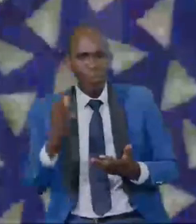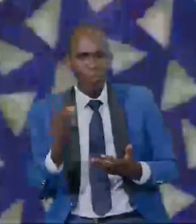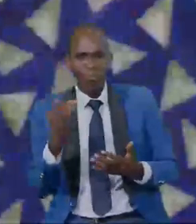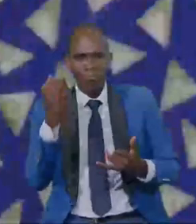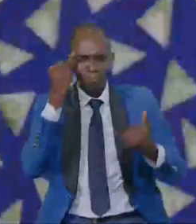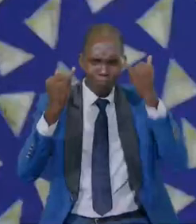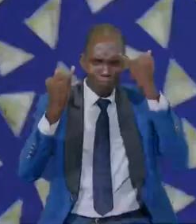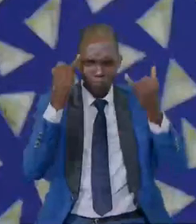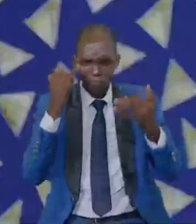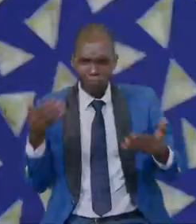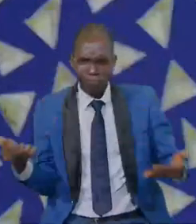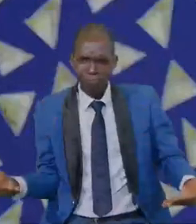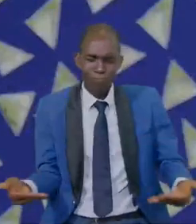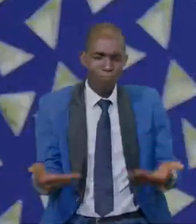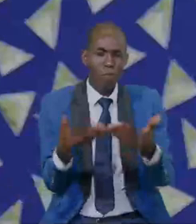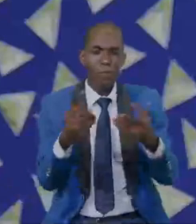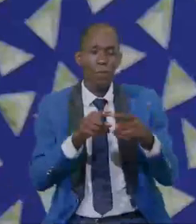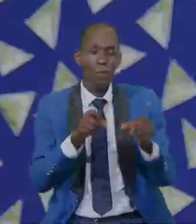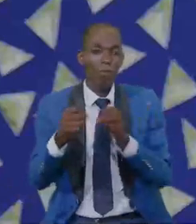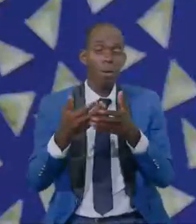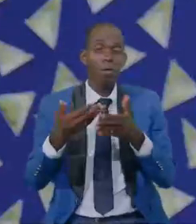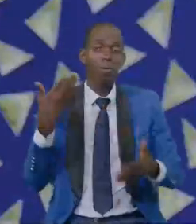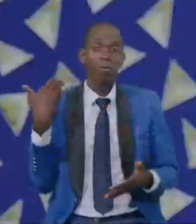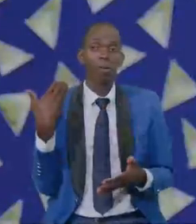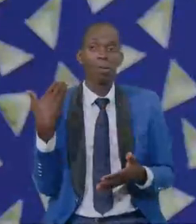Mais les gens avec qui je me battais,